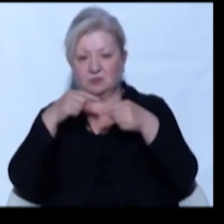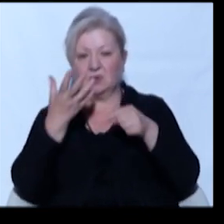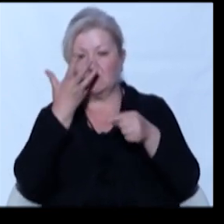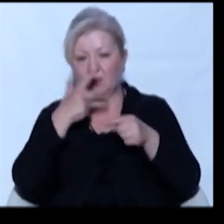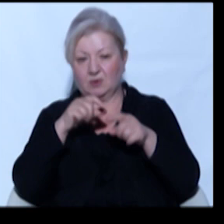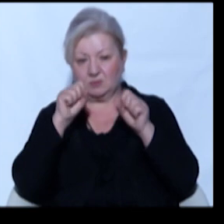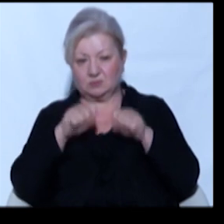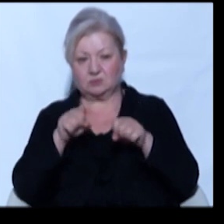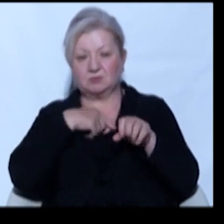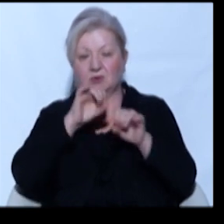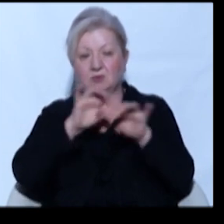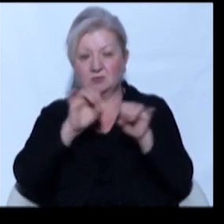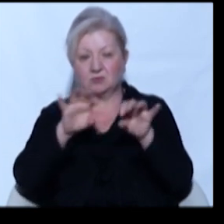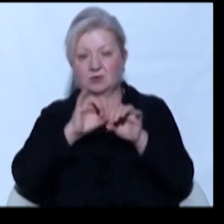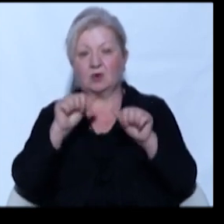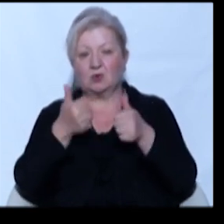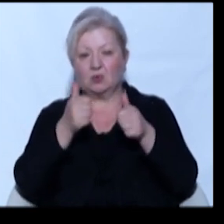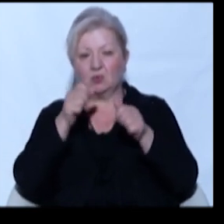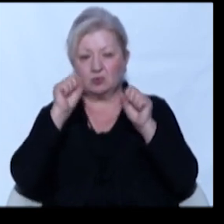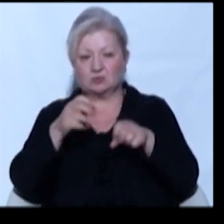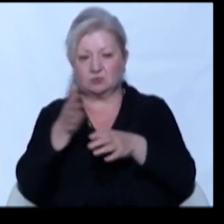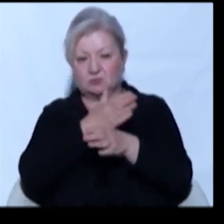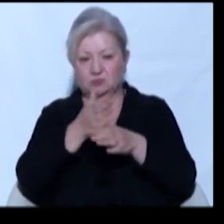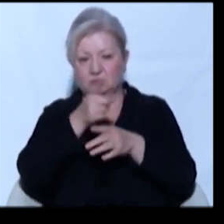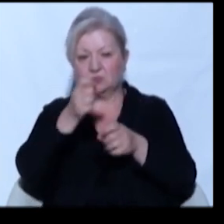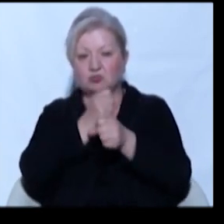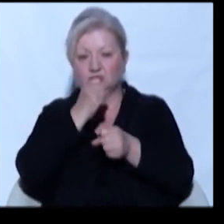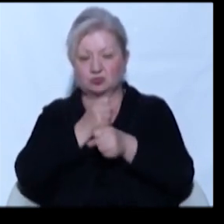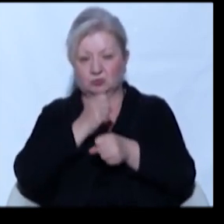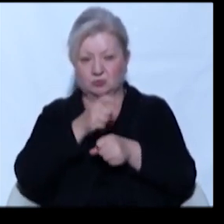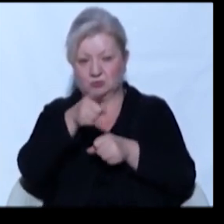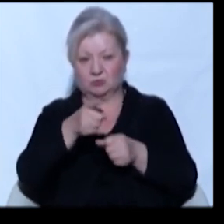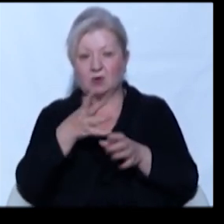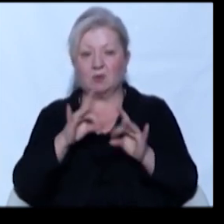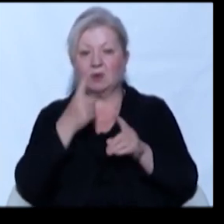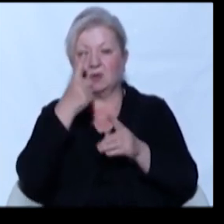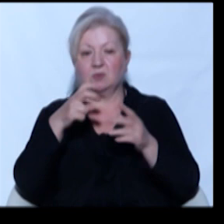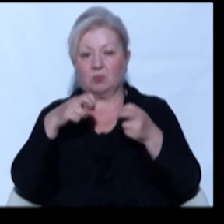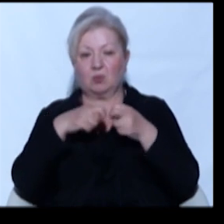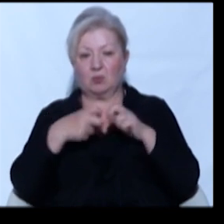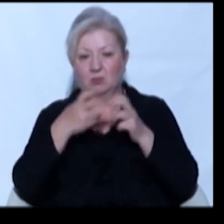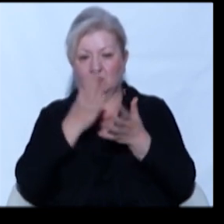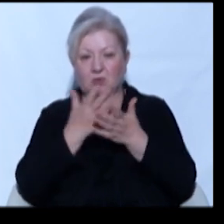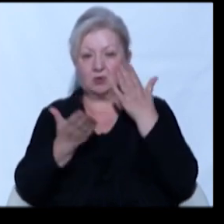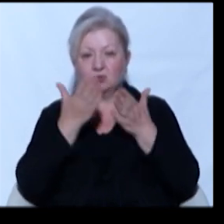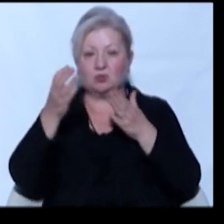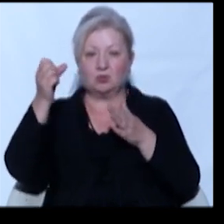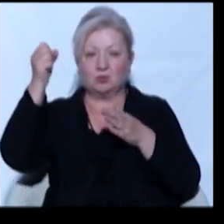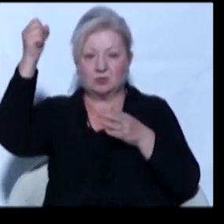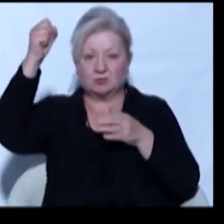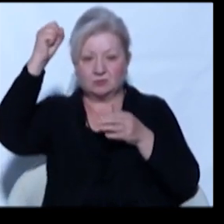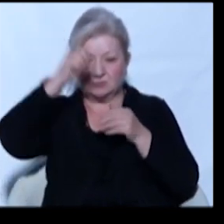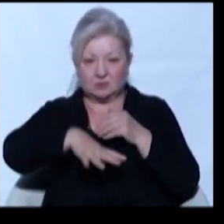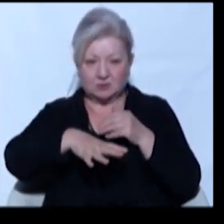გავარჩიოთ ერთმანეთისგან ფერები. მე გიყვებით იმის შესახებ, როგორ შეიძლება ფუნქციონირებდეს ეს მოწყობილობა. მაგრამ აქ ერთი პრობლემაა. თუ დაცემის